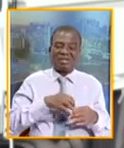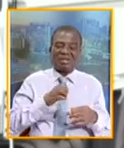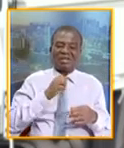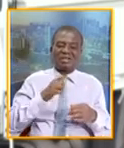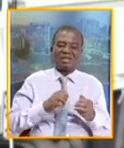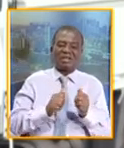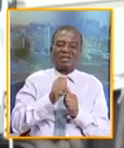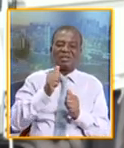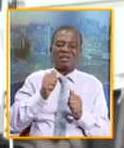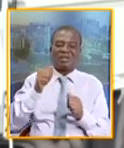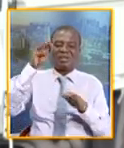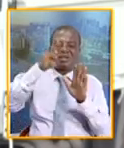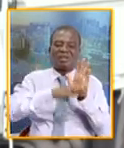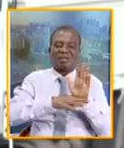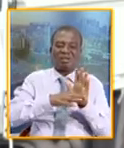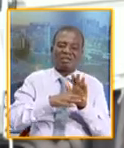le renforcement